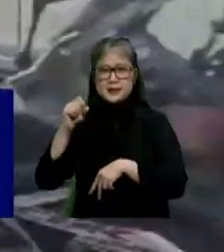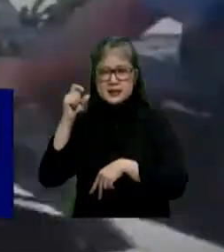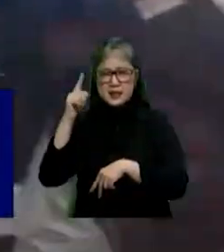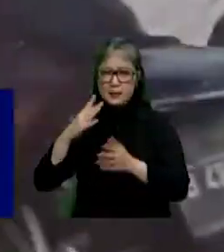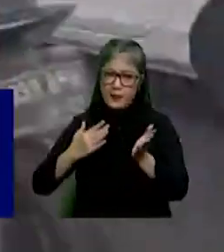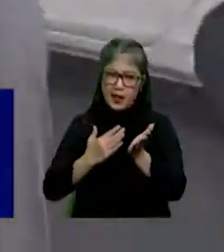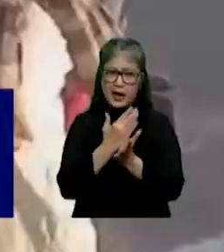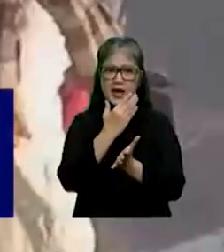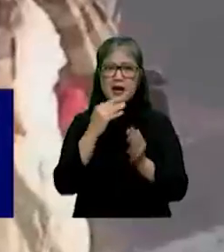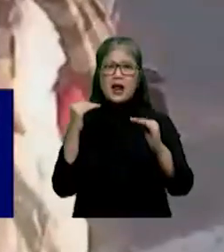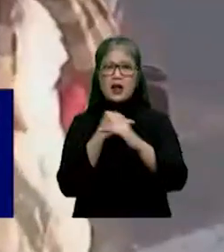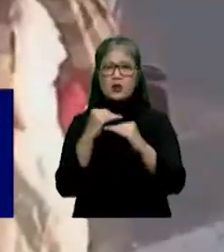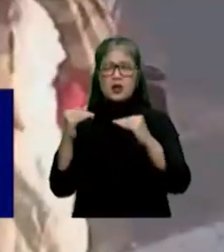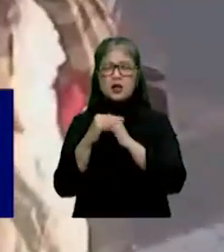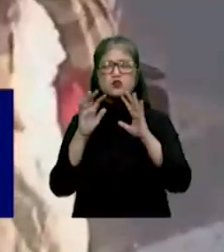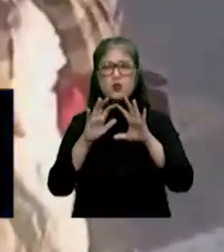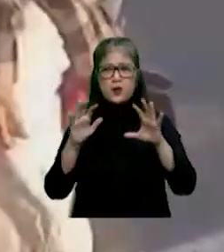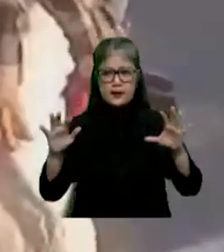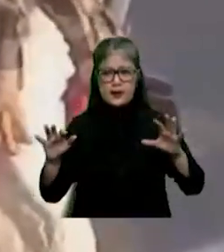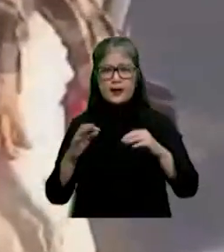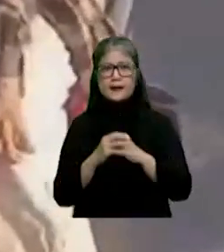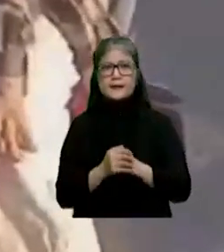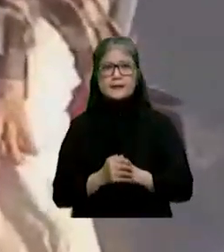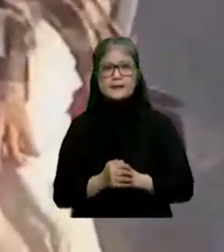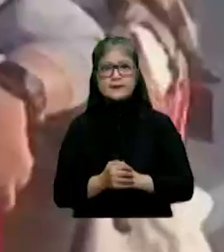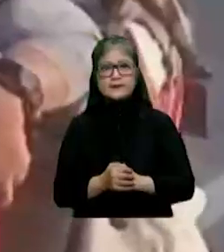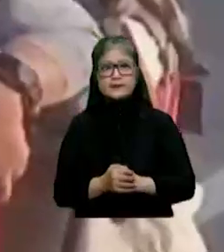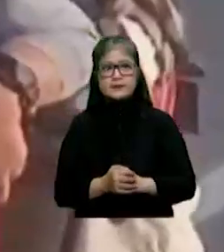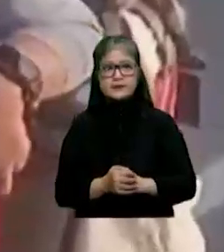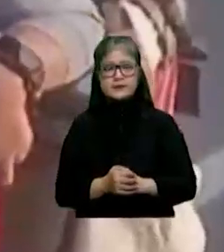lintas. Dari Jakarta, tim kontributor iNews melaporkan.